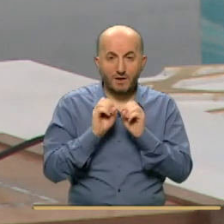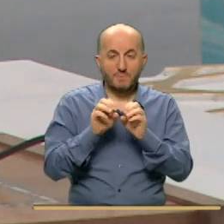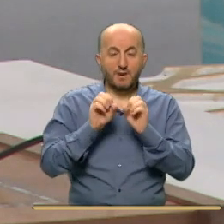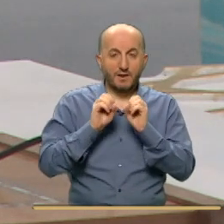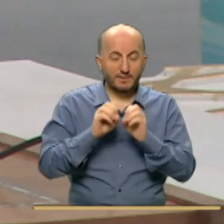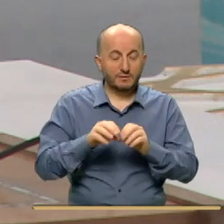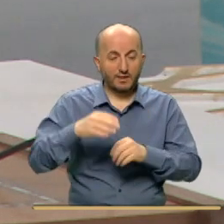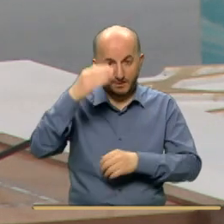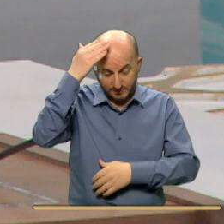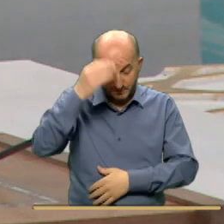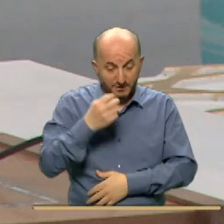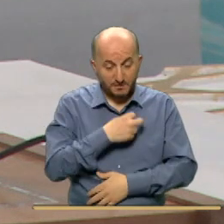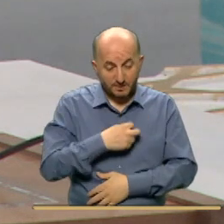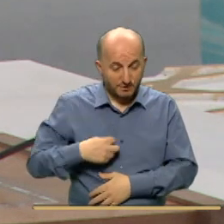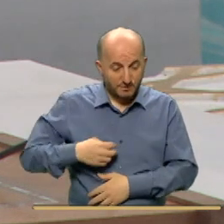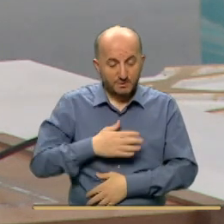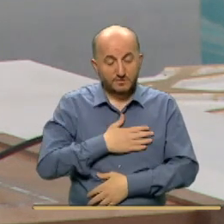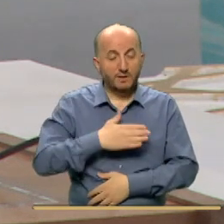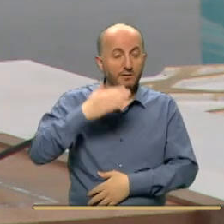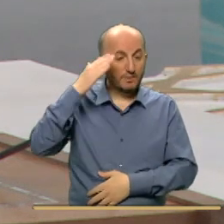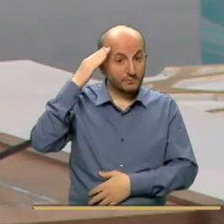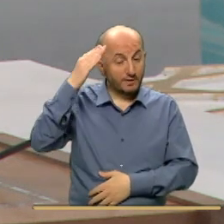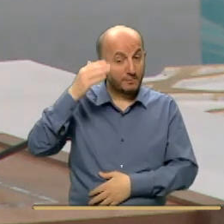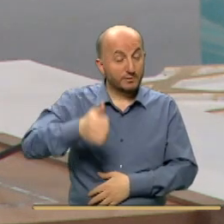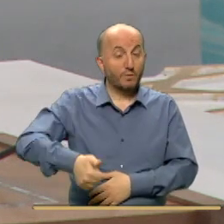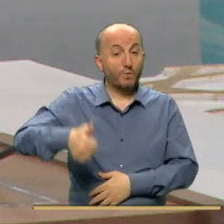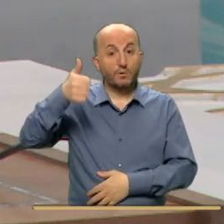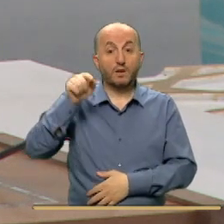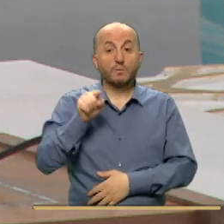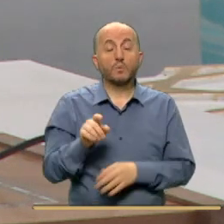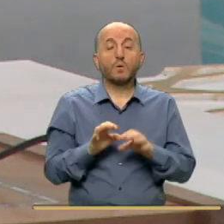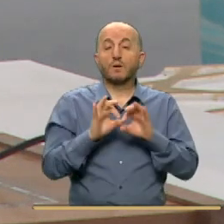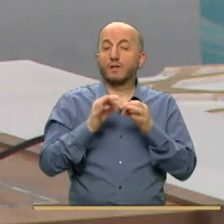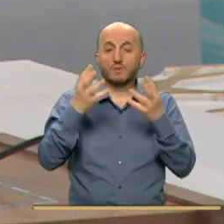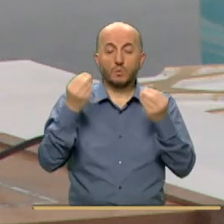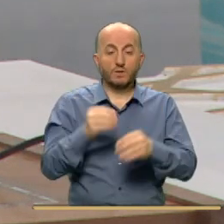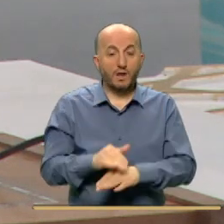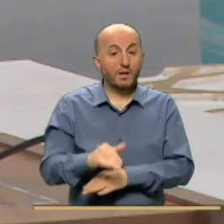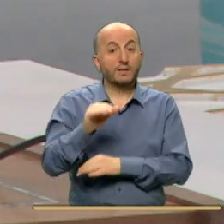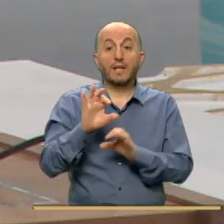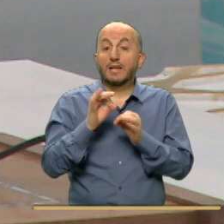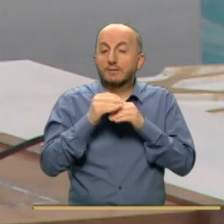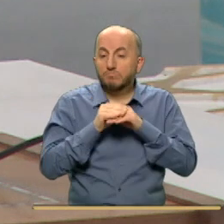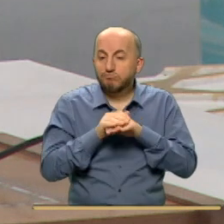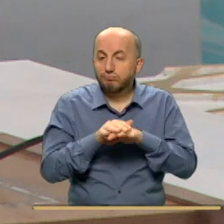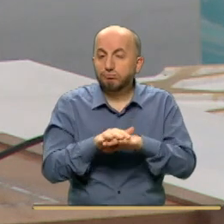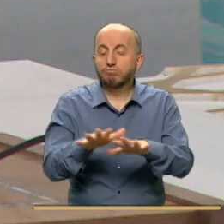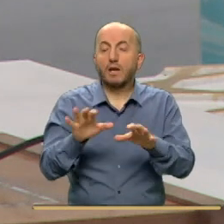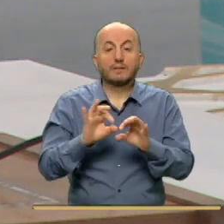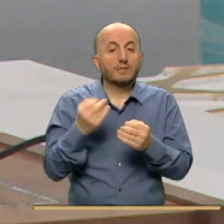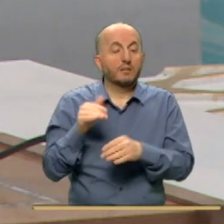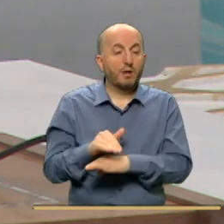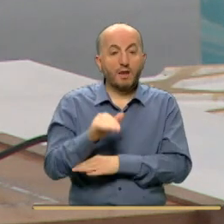Hazreti Peygamber sallallahu aleyhi ve sellemin önderliğinde bunun nasıl olduğunu, hayata nasıl yansıdığını, nasıl bir